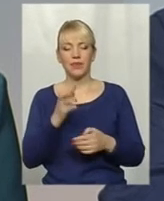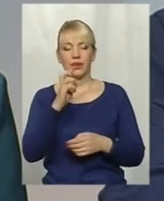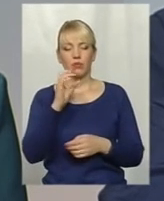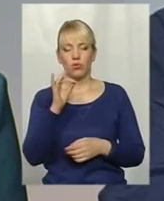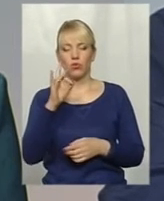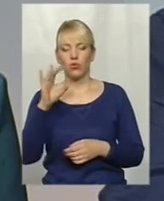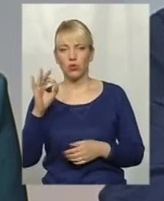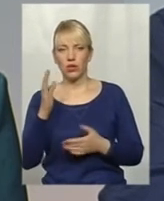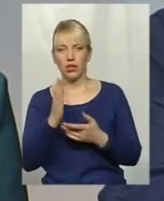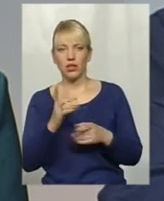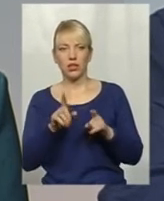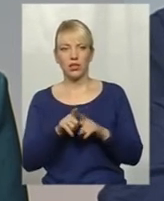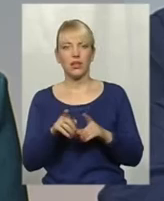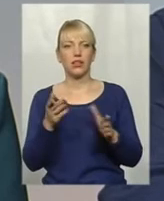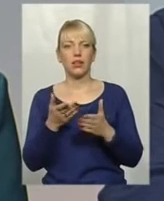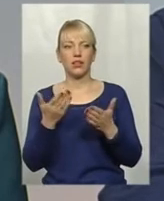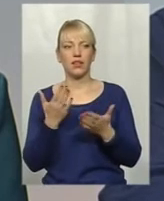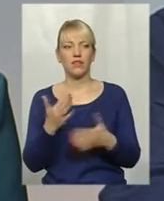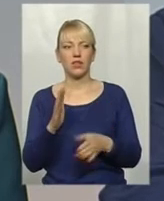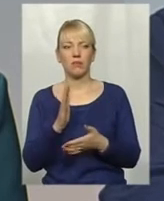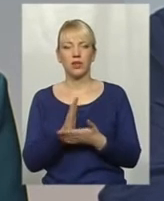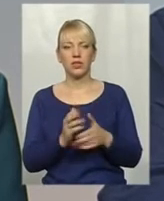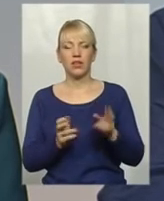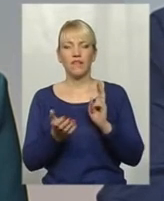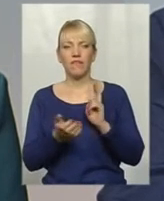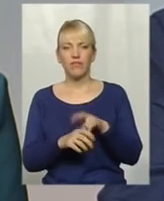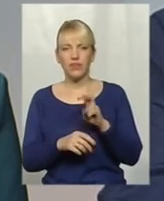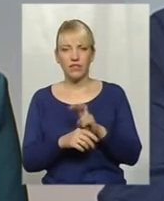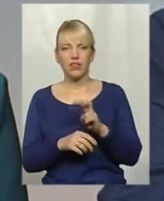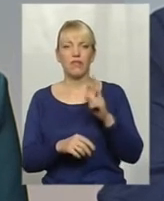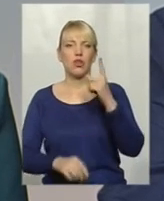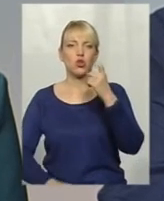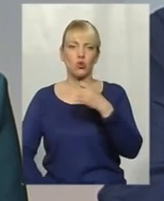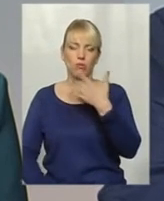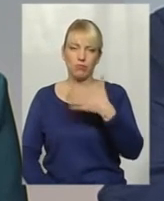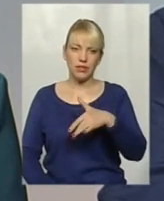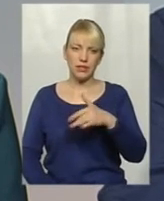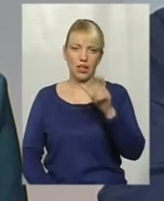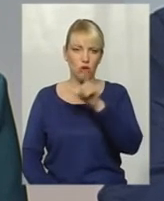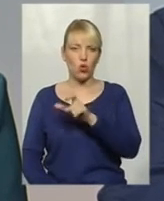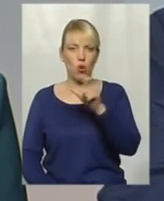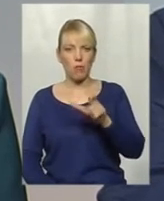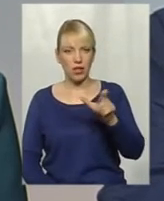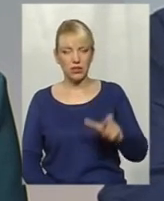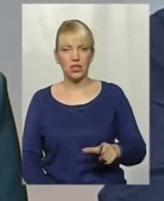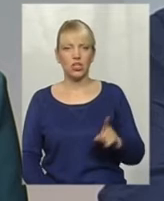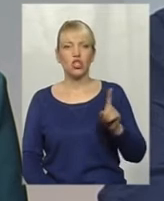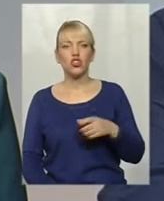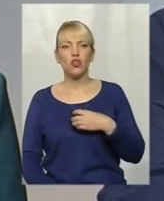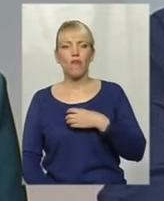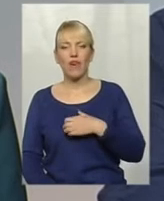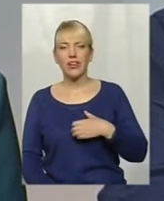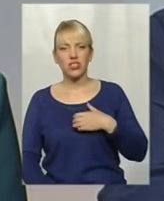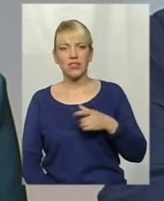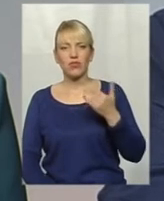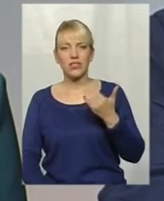короткий період вже мав відвідування 150 і більше громадян. Причому, що важливо, також